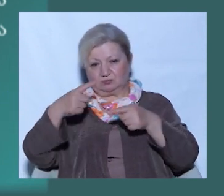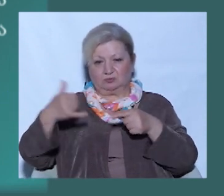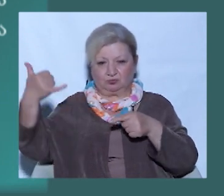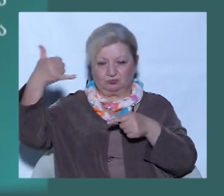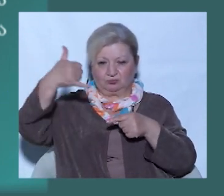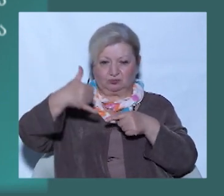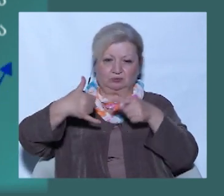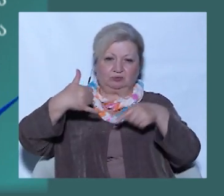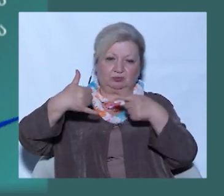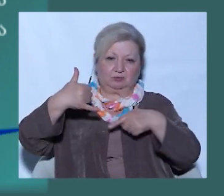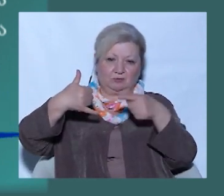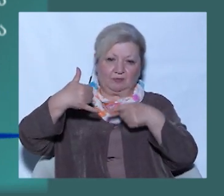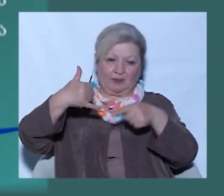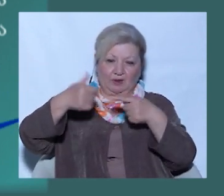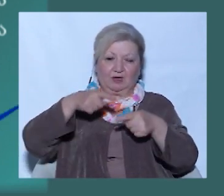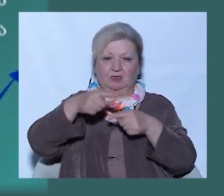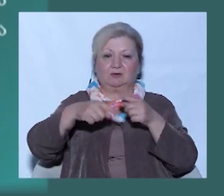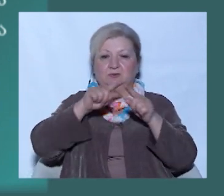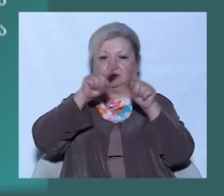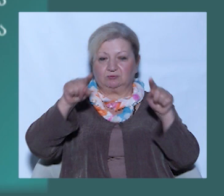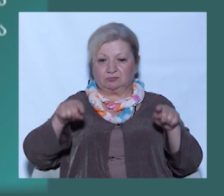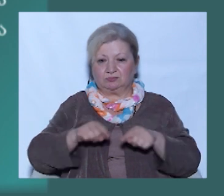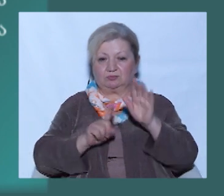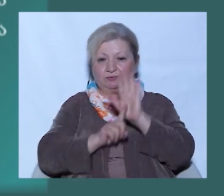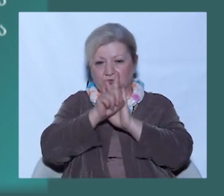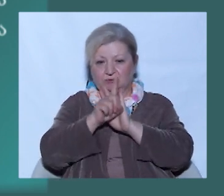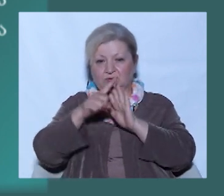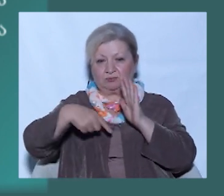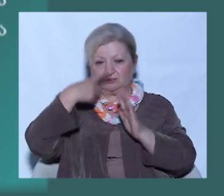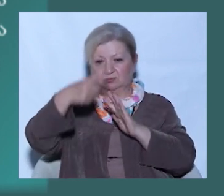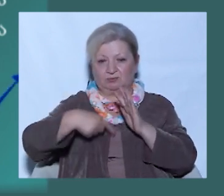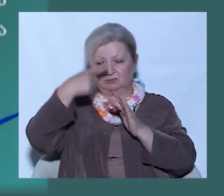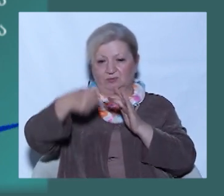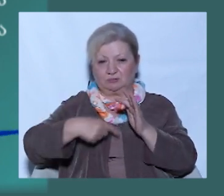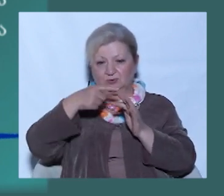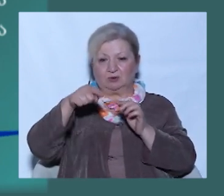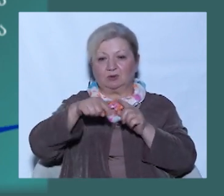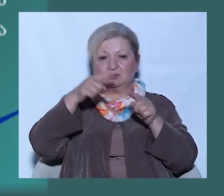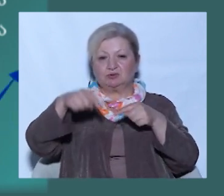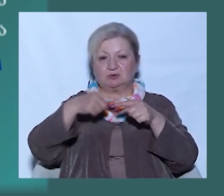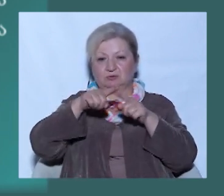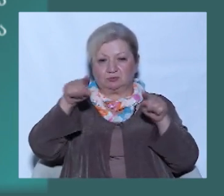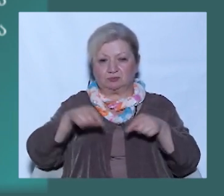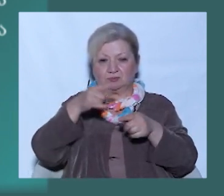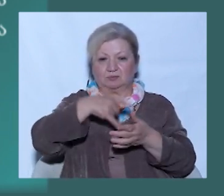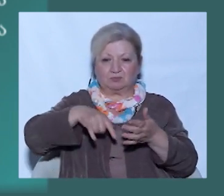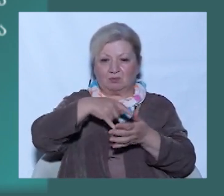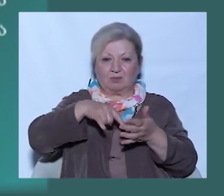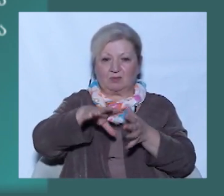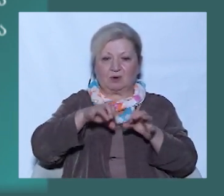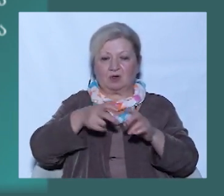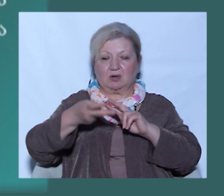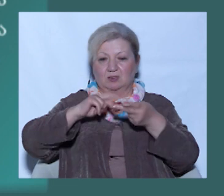მოყავს ბრუნვით მოძრაობაში და ჩარჩო იწყებს ბრუნვას. იმის გამო, რომ ჩარჩოს